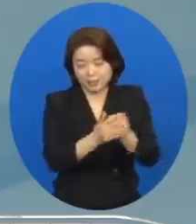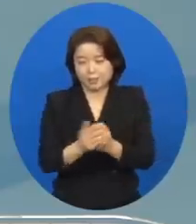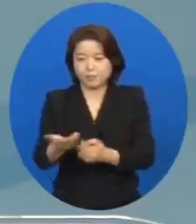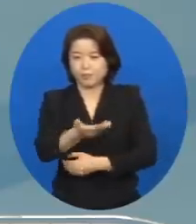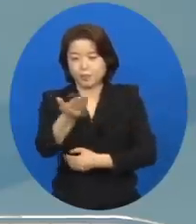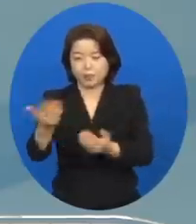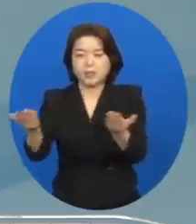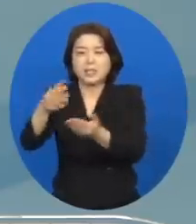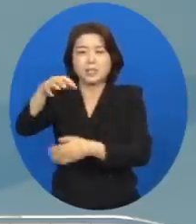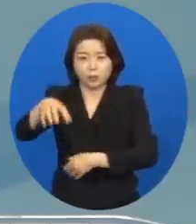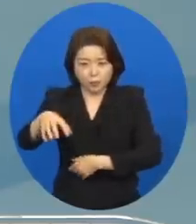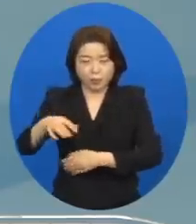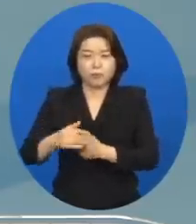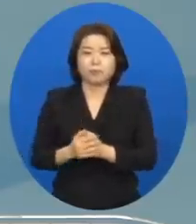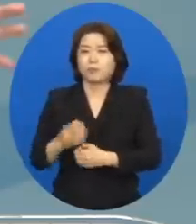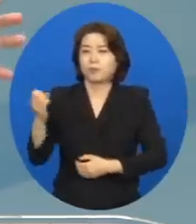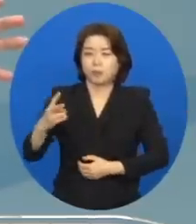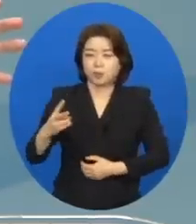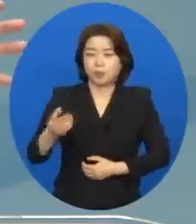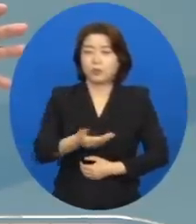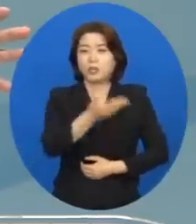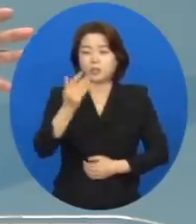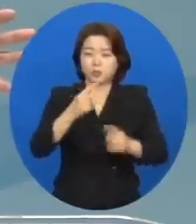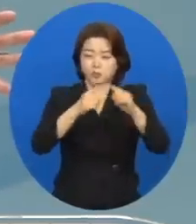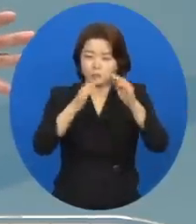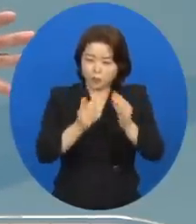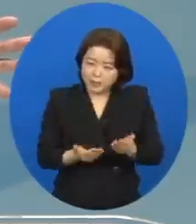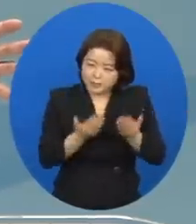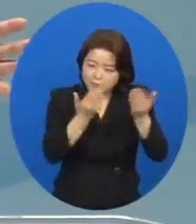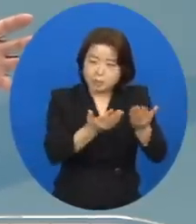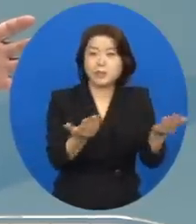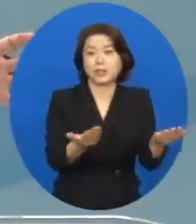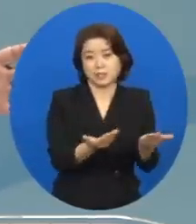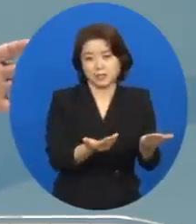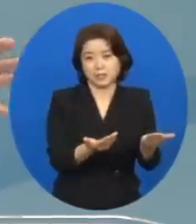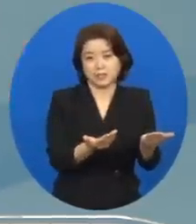일터, 또 여러분의 교회에 섬기는 일,